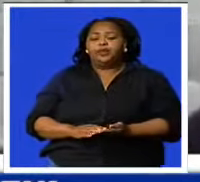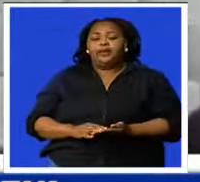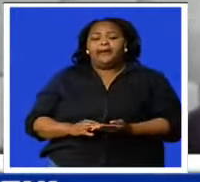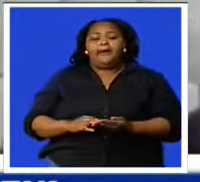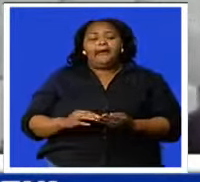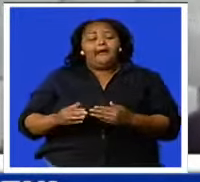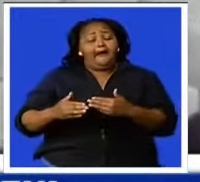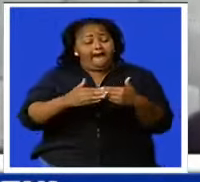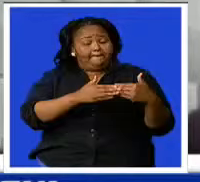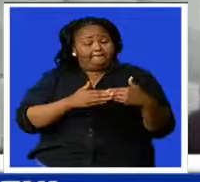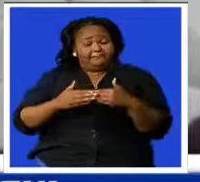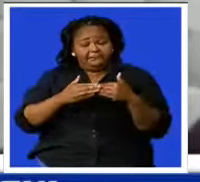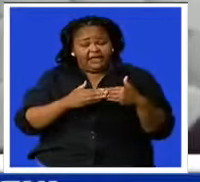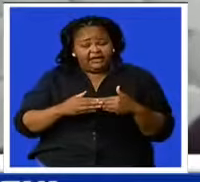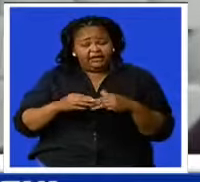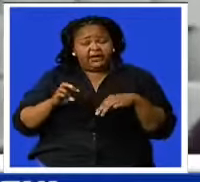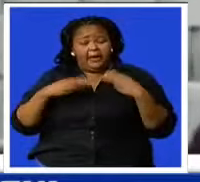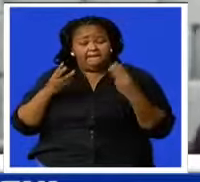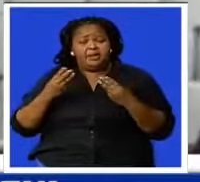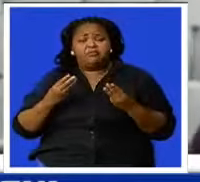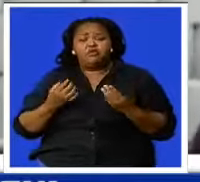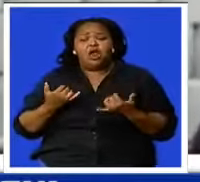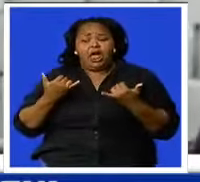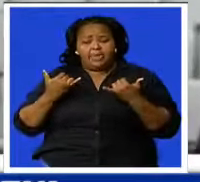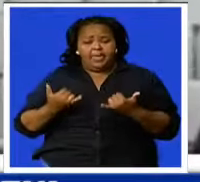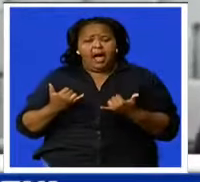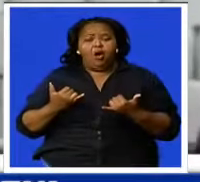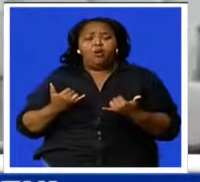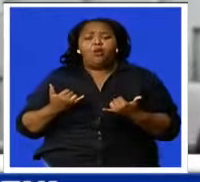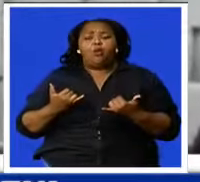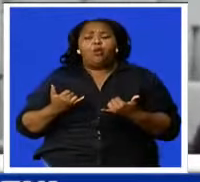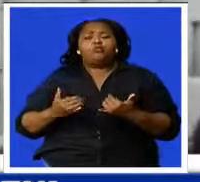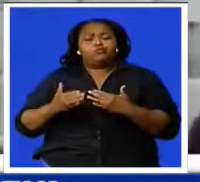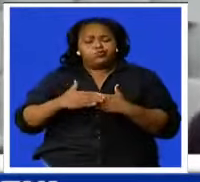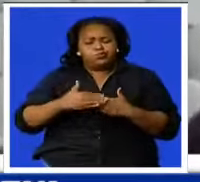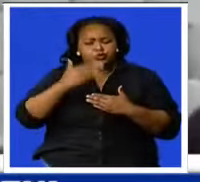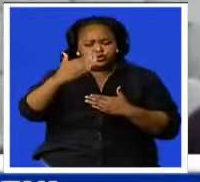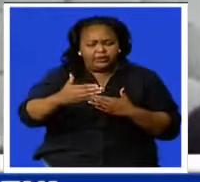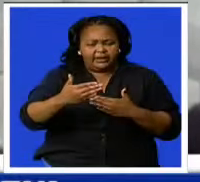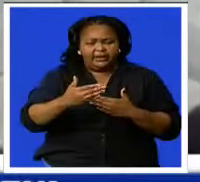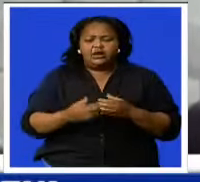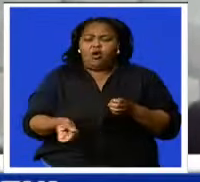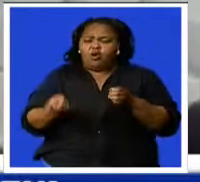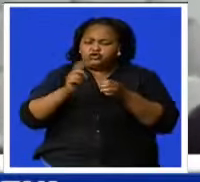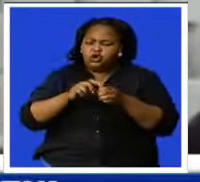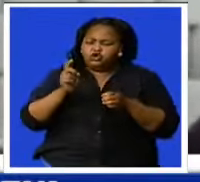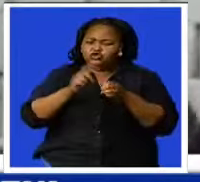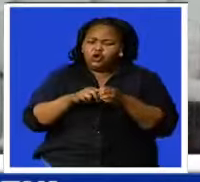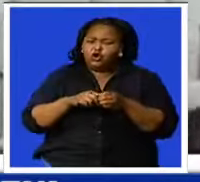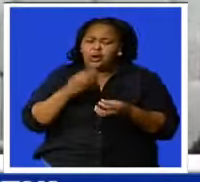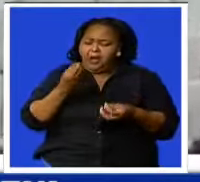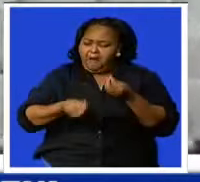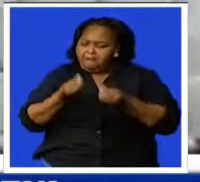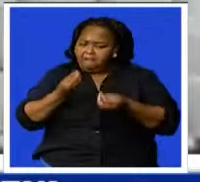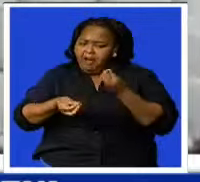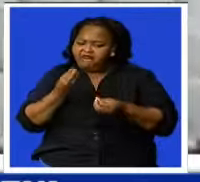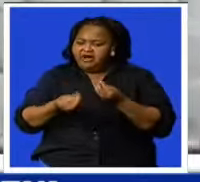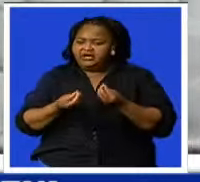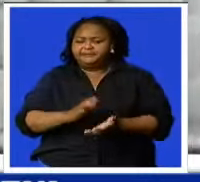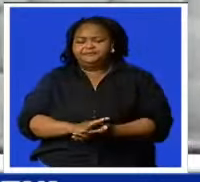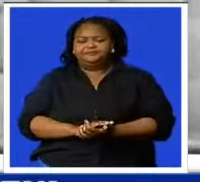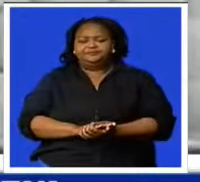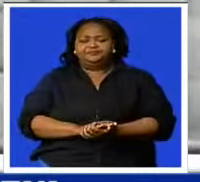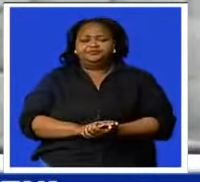ngepinyathelo wangenisa abantwana labancane njengoba siceda kuva presentation yakhe. Sivile